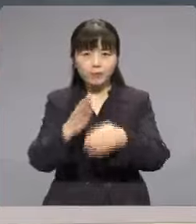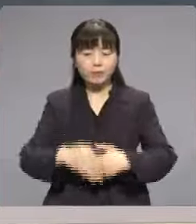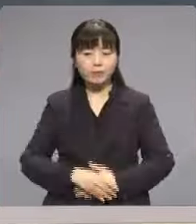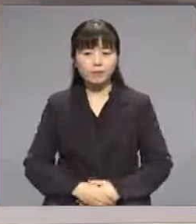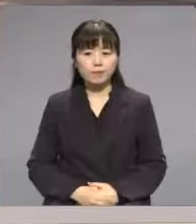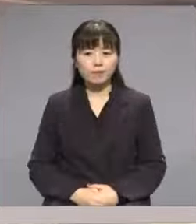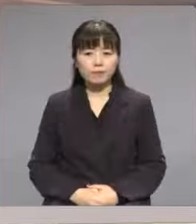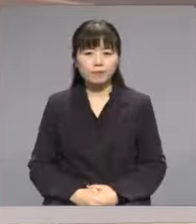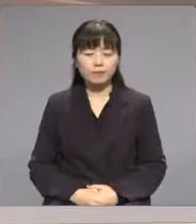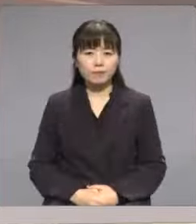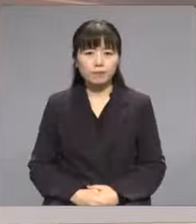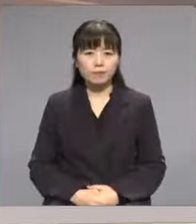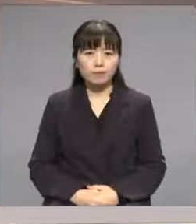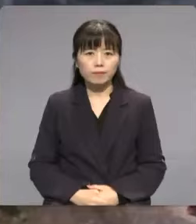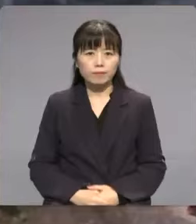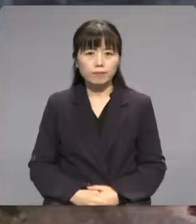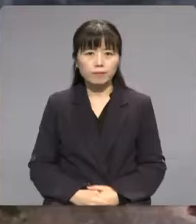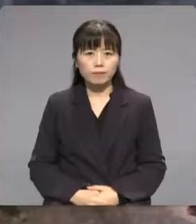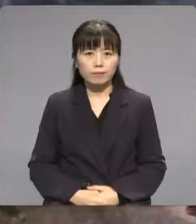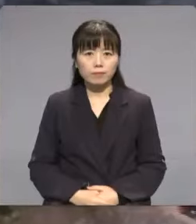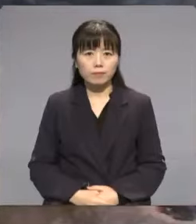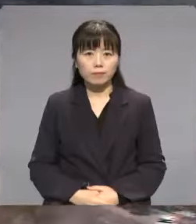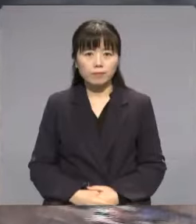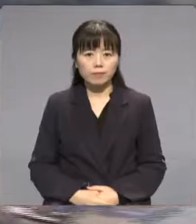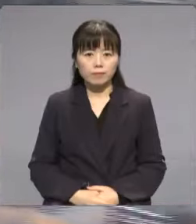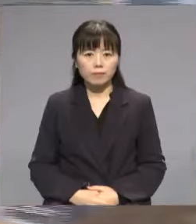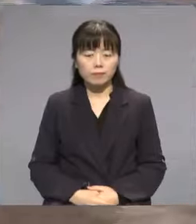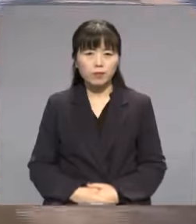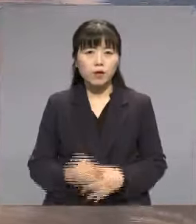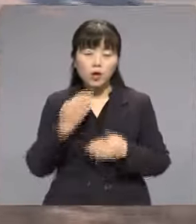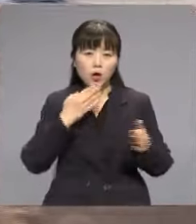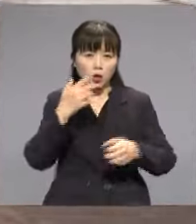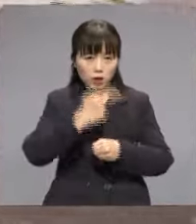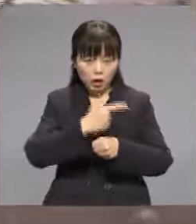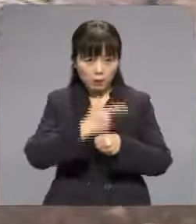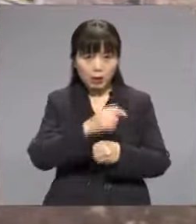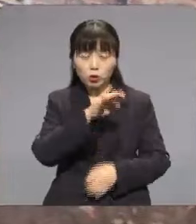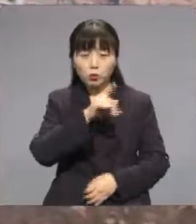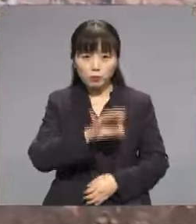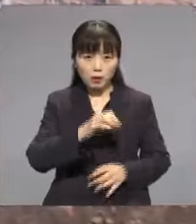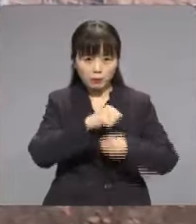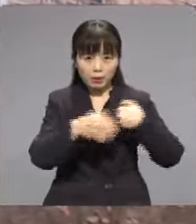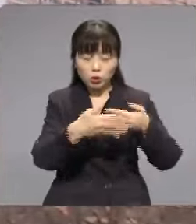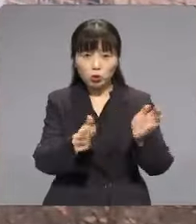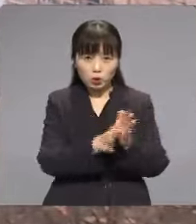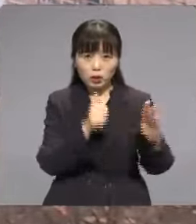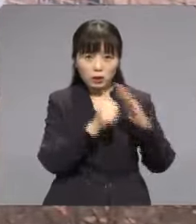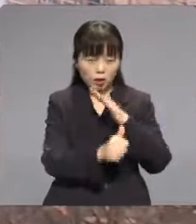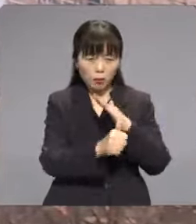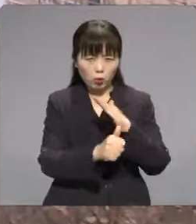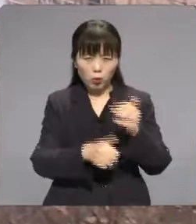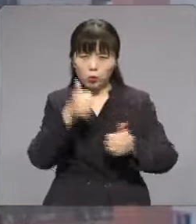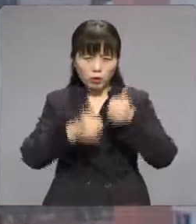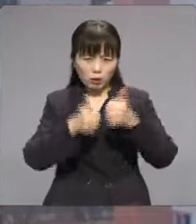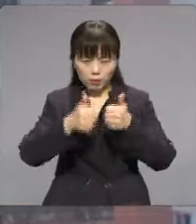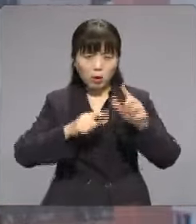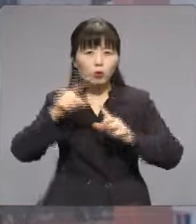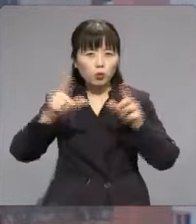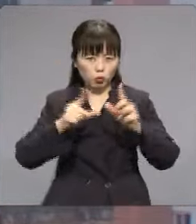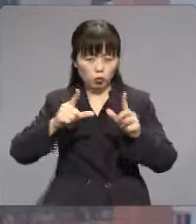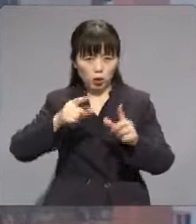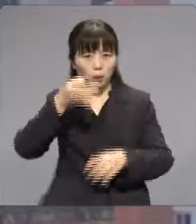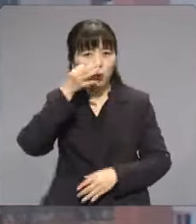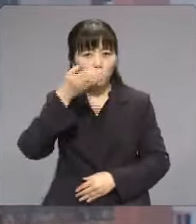황다 기자입니다 경기 남양주 병은 이재명 민주당 대표를 둔 대결 구도가